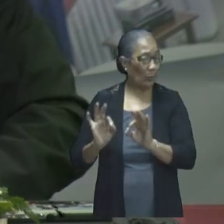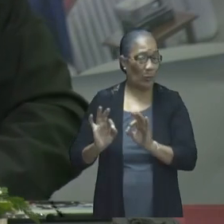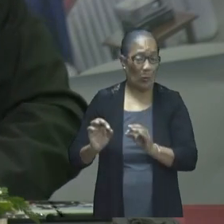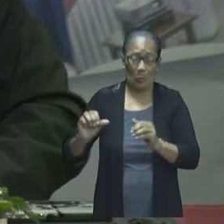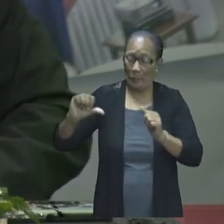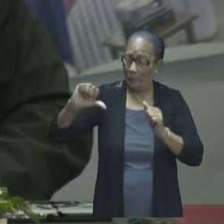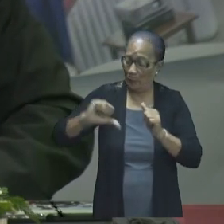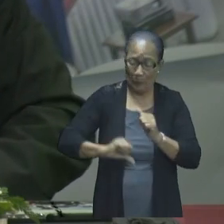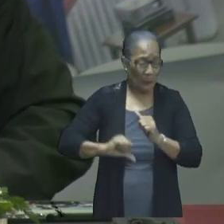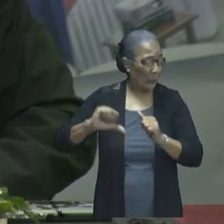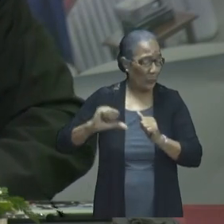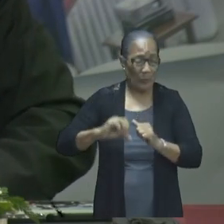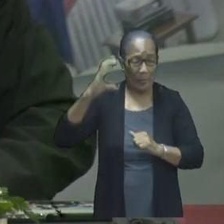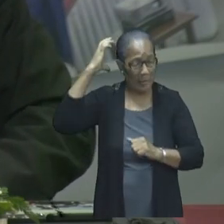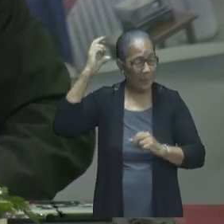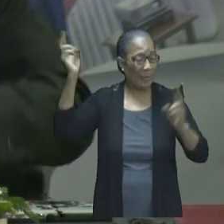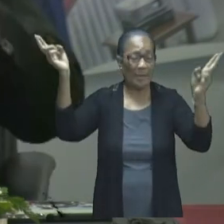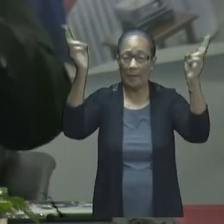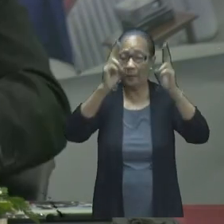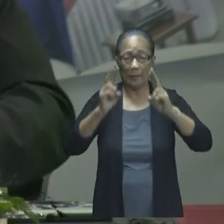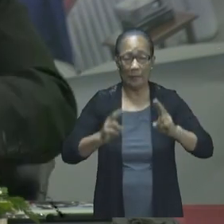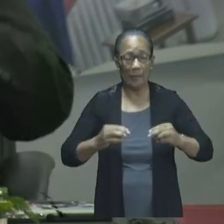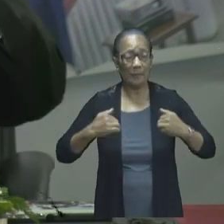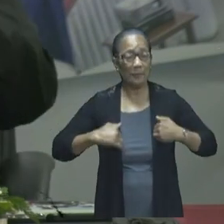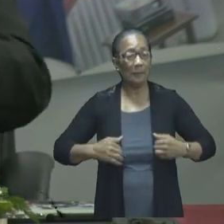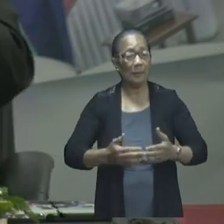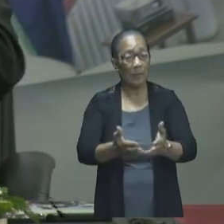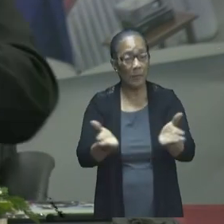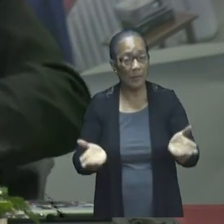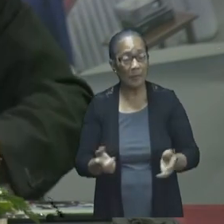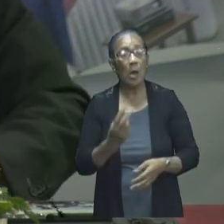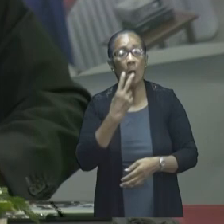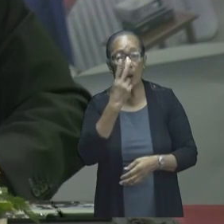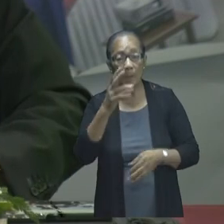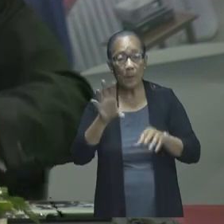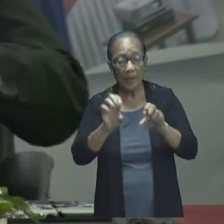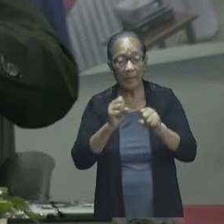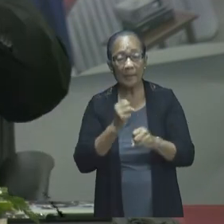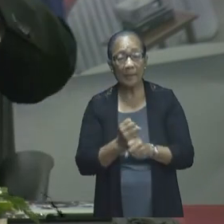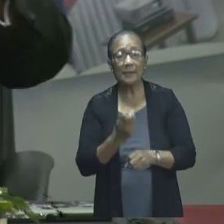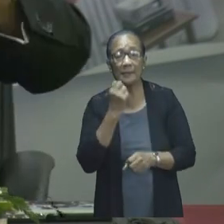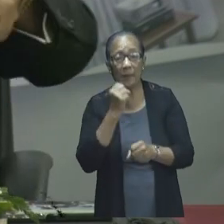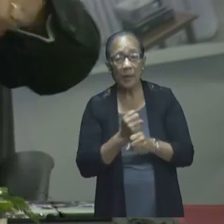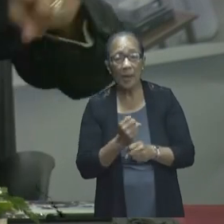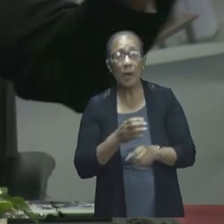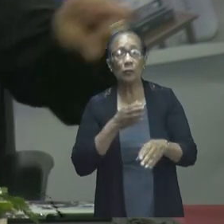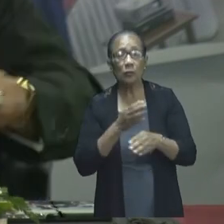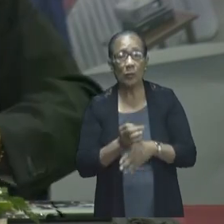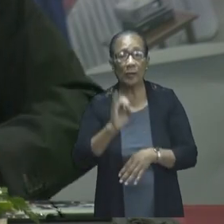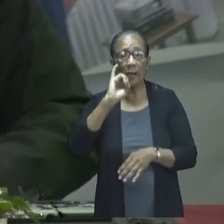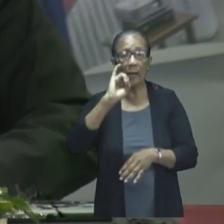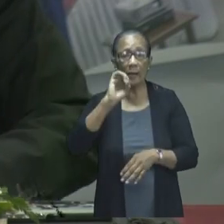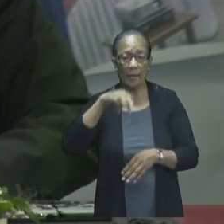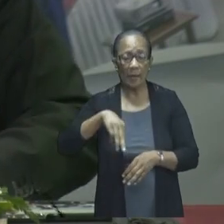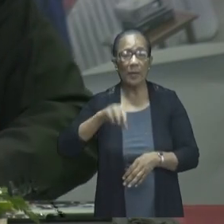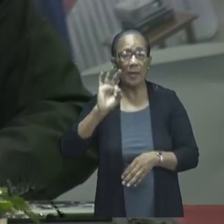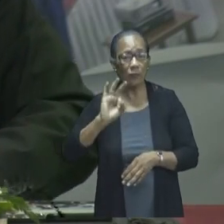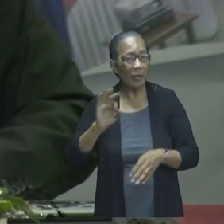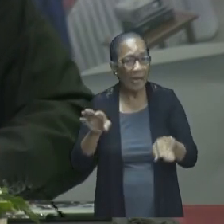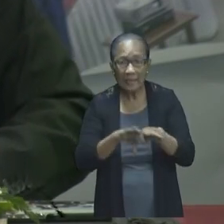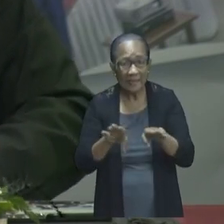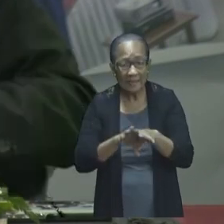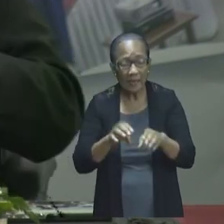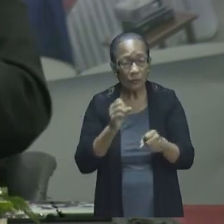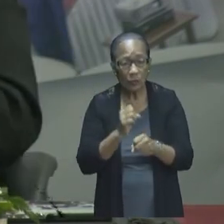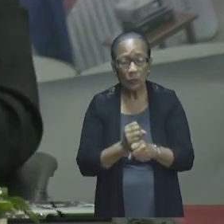achtergelaten in de internationale gemeenschap en die opmerking zijn gemak door i'm f jullie gaan toch niet hoe eerst zo doen zoals die vorige regering